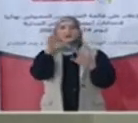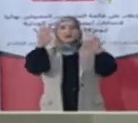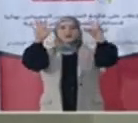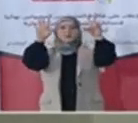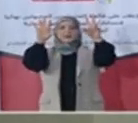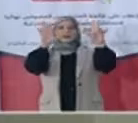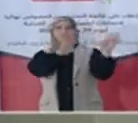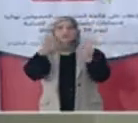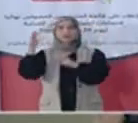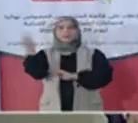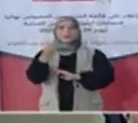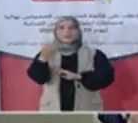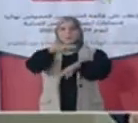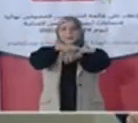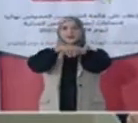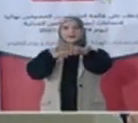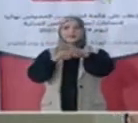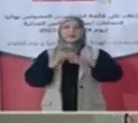98% من العمادات